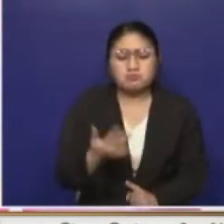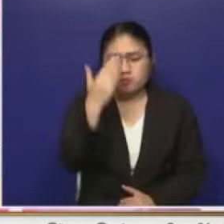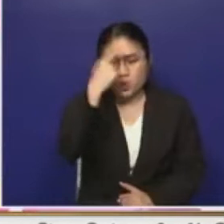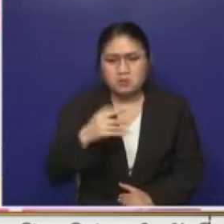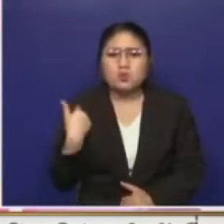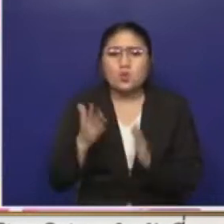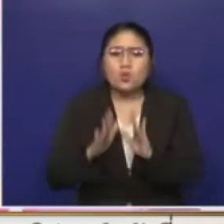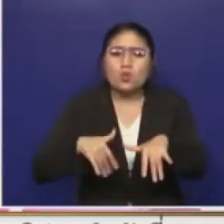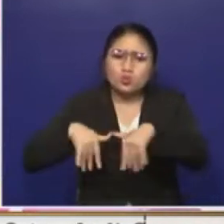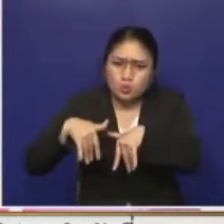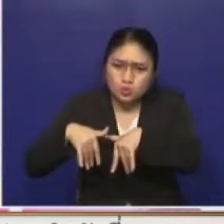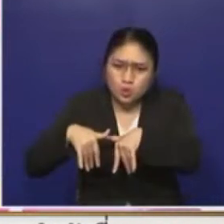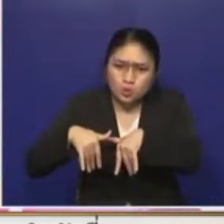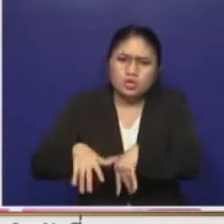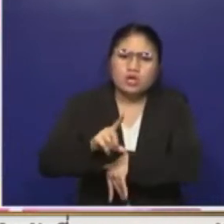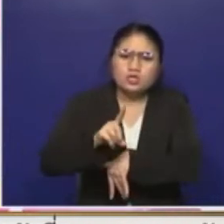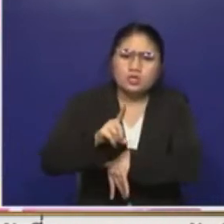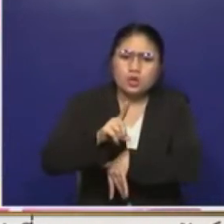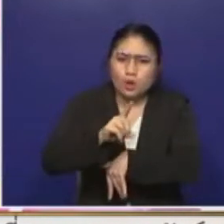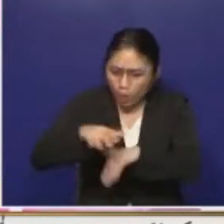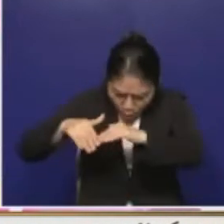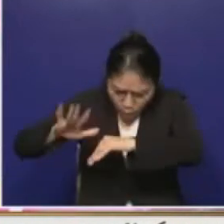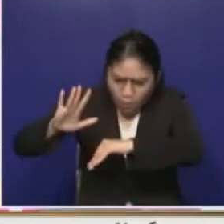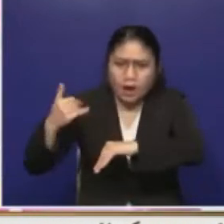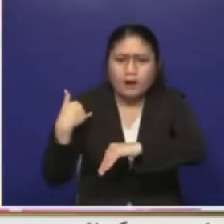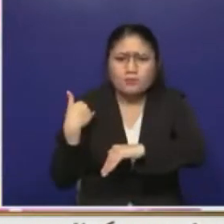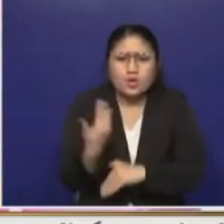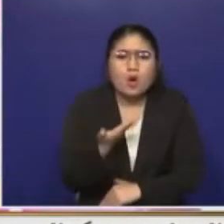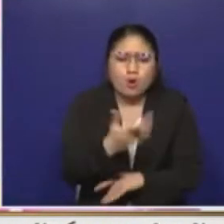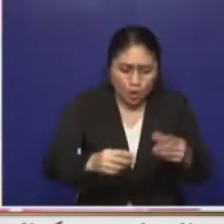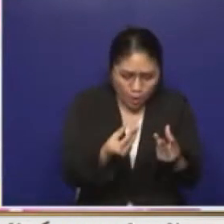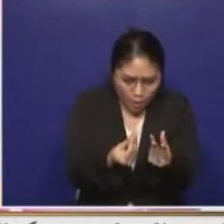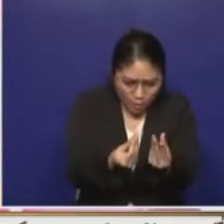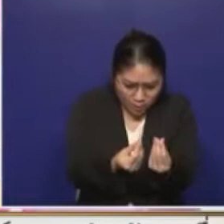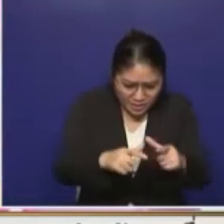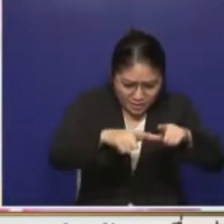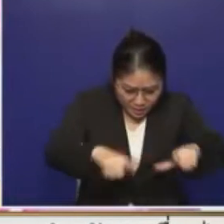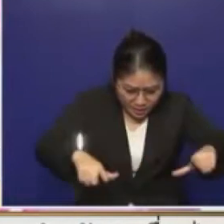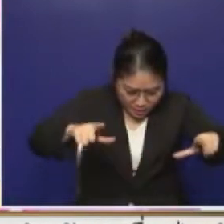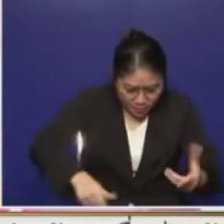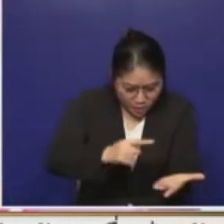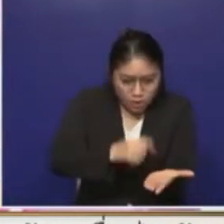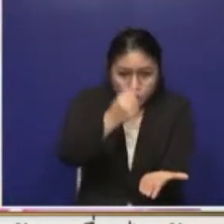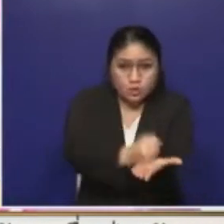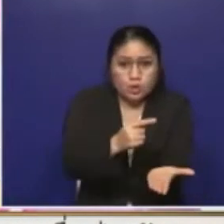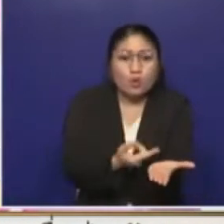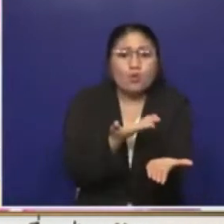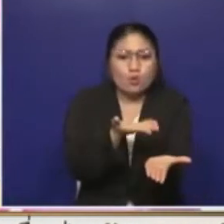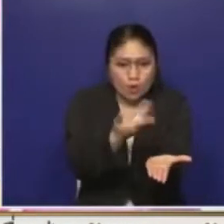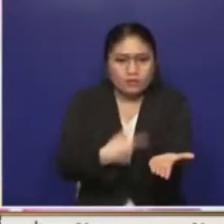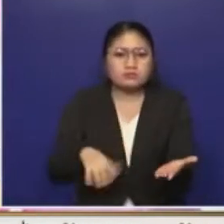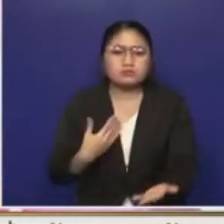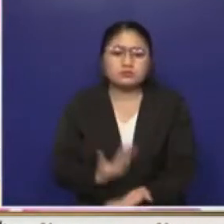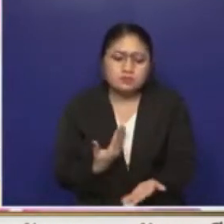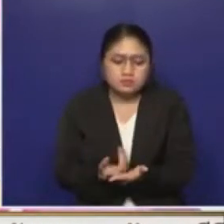ครงการขอออกโฉนดที่ดินได้ทำการรังวัดที่ดินนะครับแล้วจ่ายค่าดำเนินการไปเรียบร้อยน